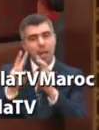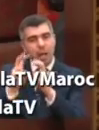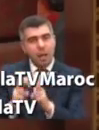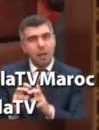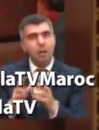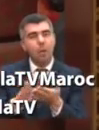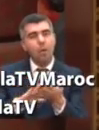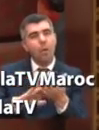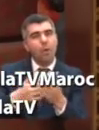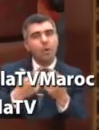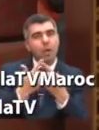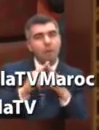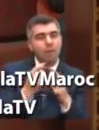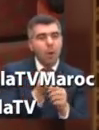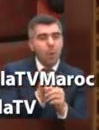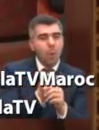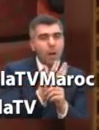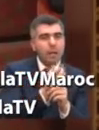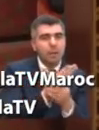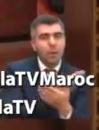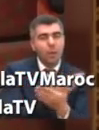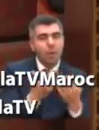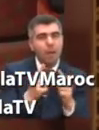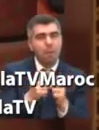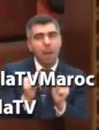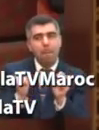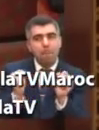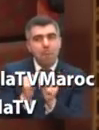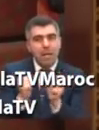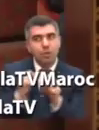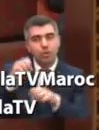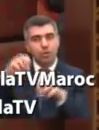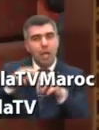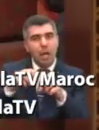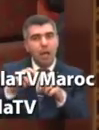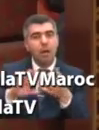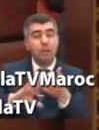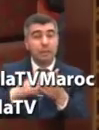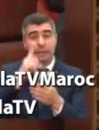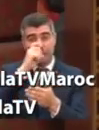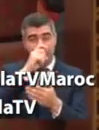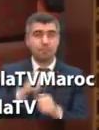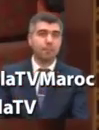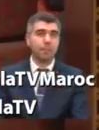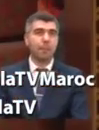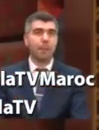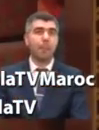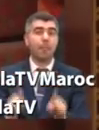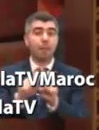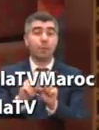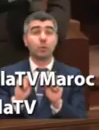الاشجار، الاشجار اللي كاينين تقريبا اللي نوروا مع البرد ومع الشتاء كلها تقريبا طاحت. ولكن السيد الوزير بالتاكيد